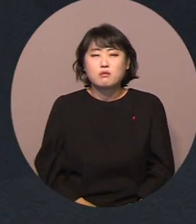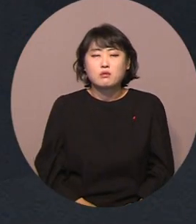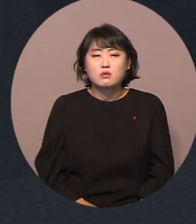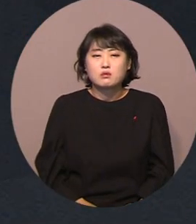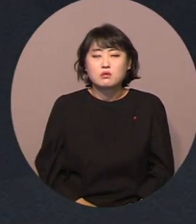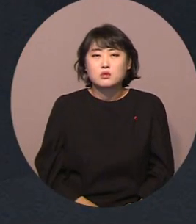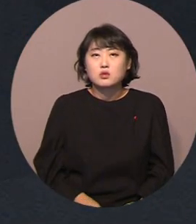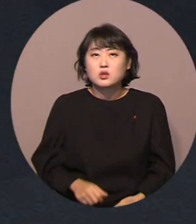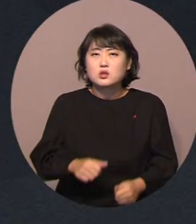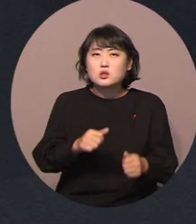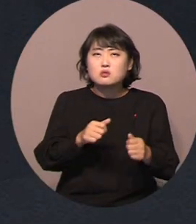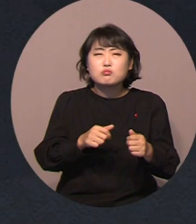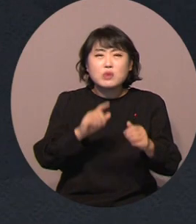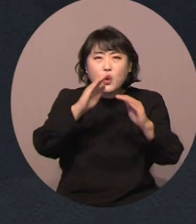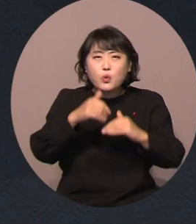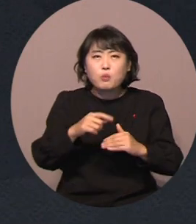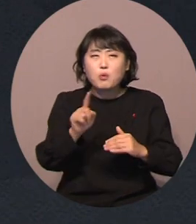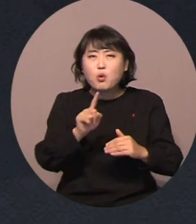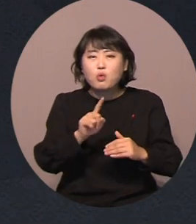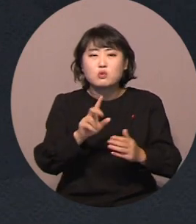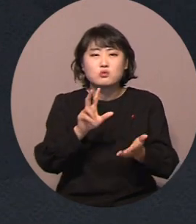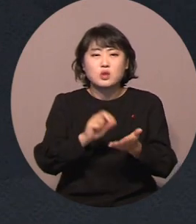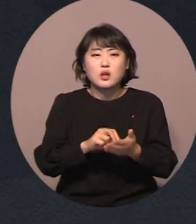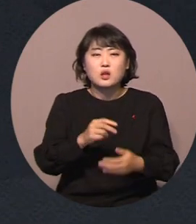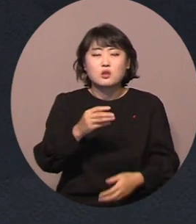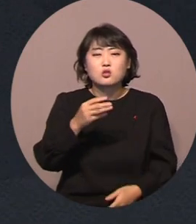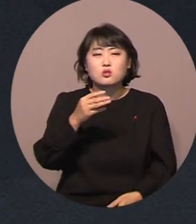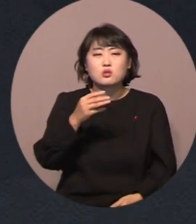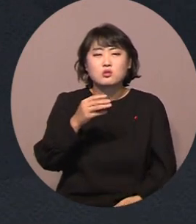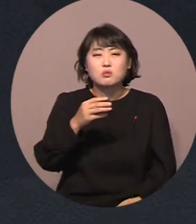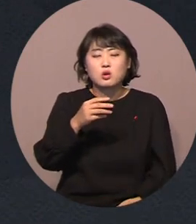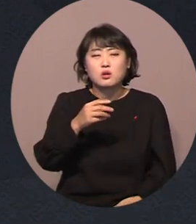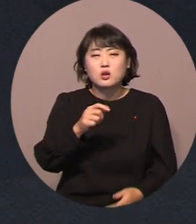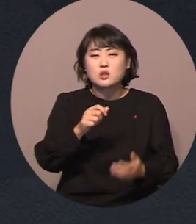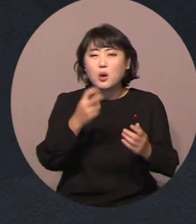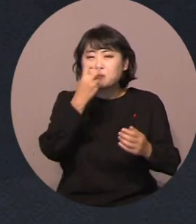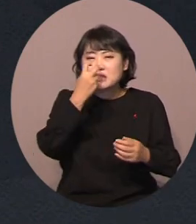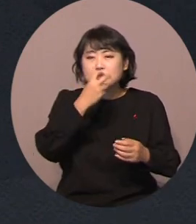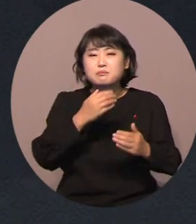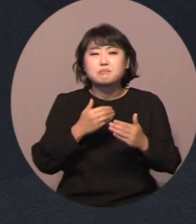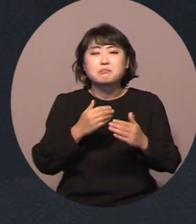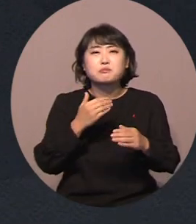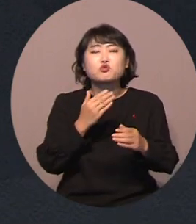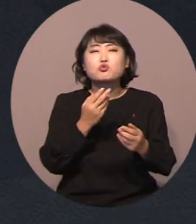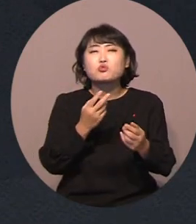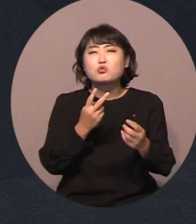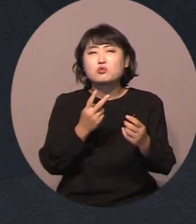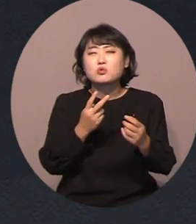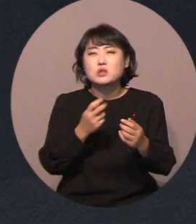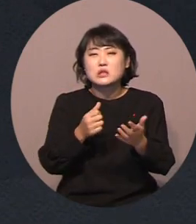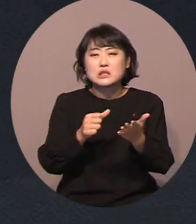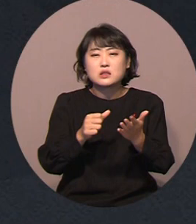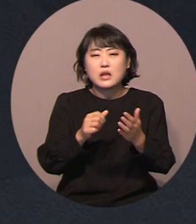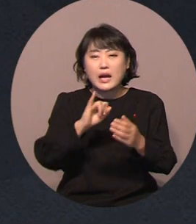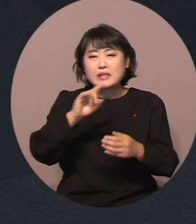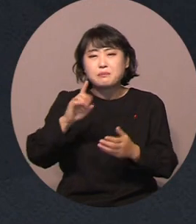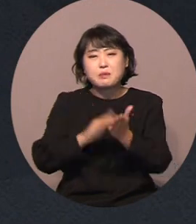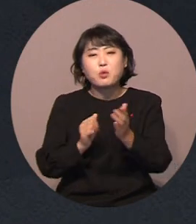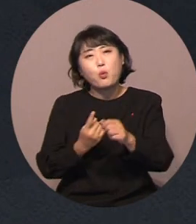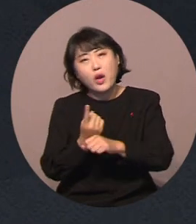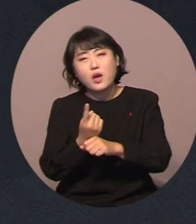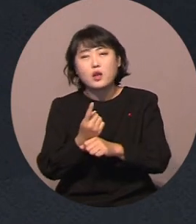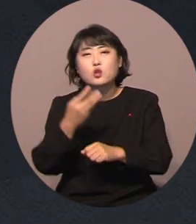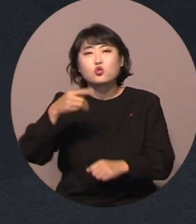인재 현재 아이디 패스워드로 인하게 되 있거든요 그거를 팩트 인정을